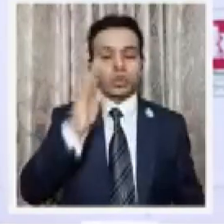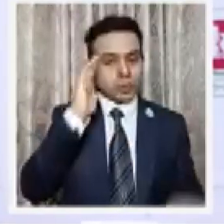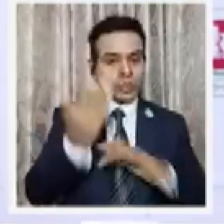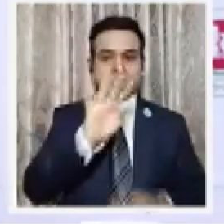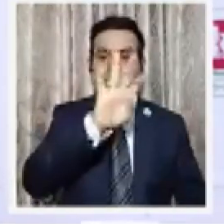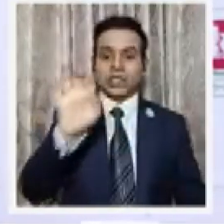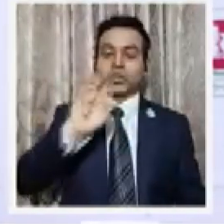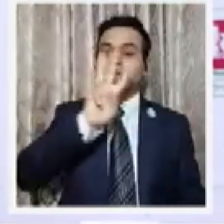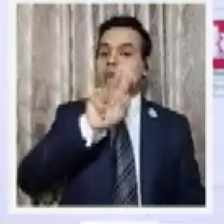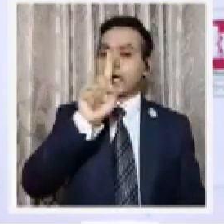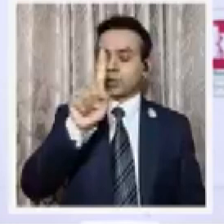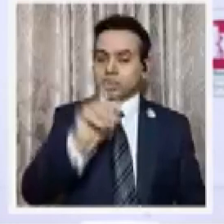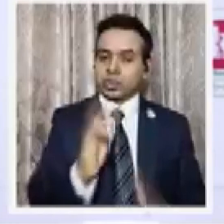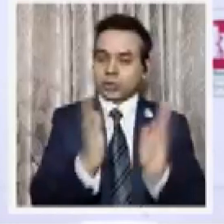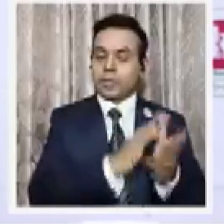31 থেকে 40 বছর 201 জন,